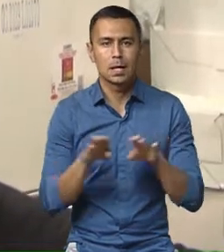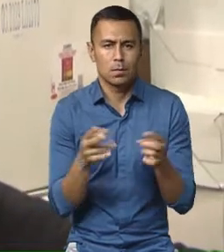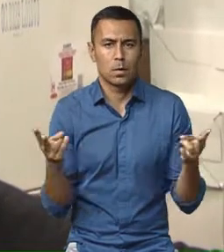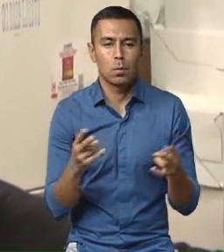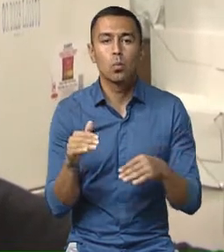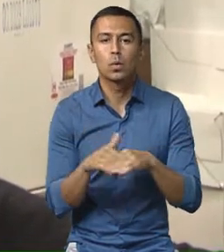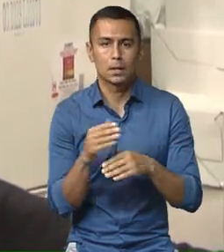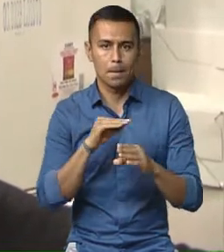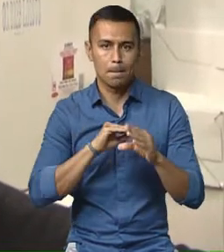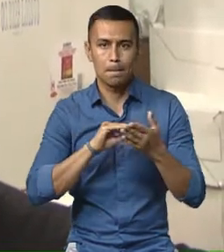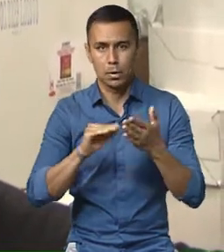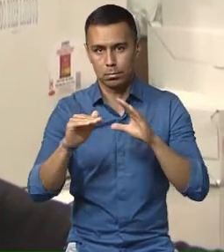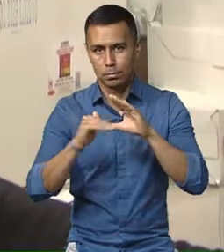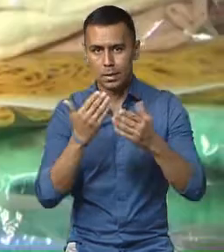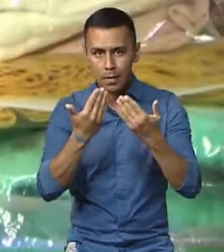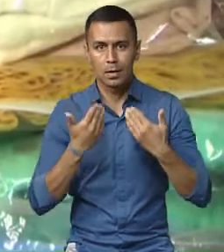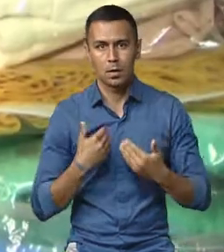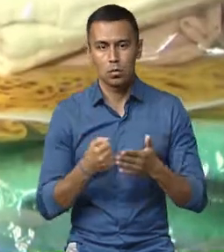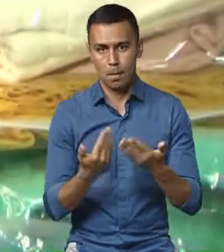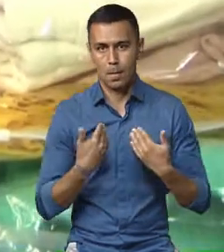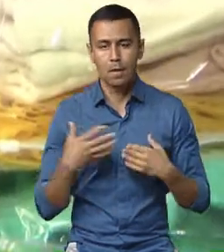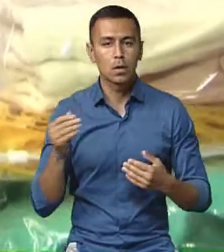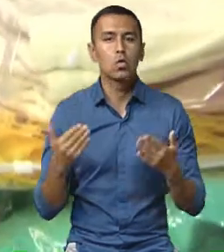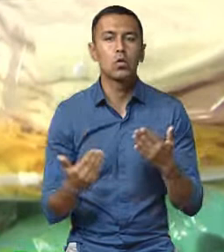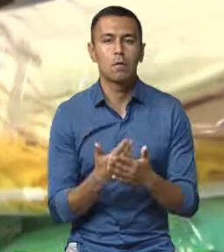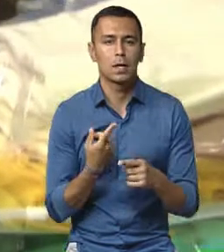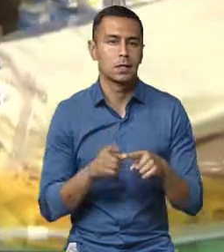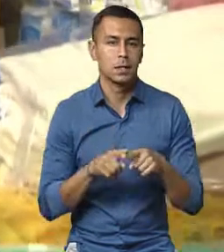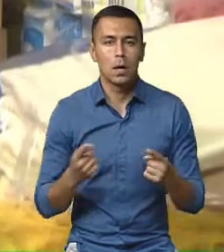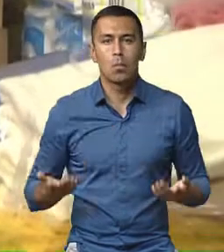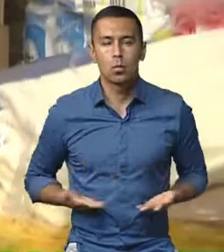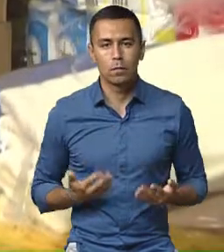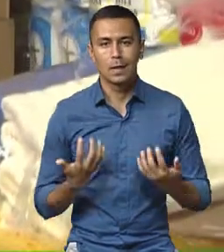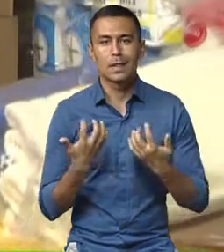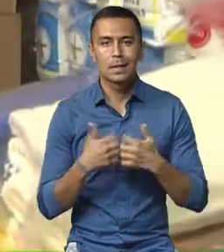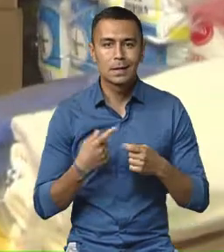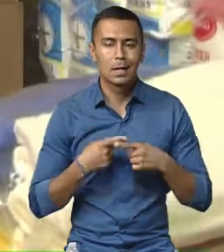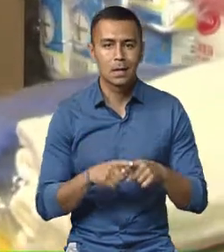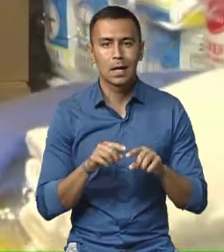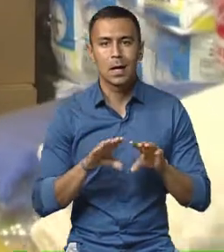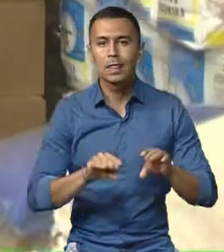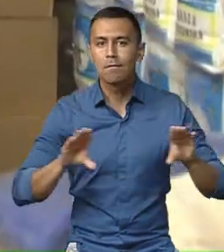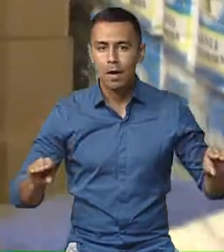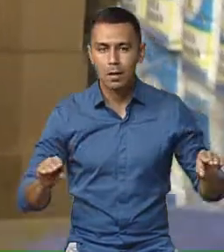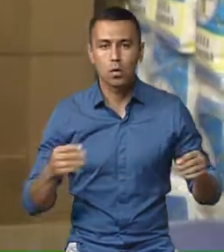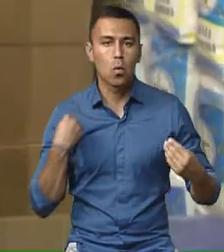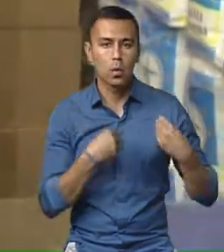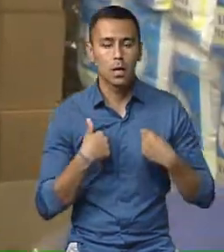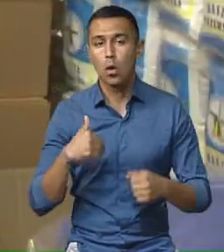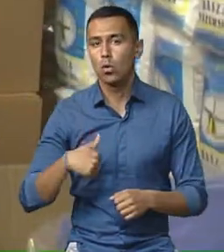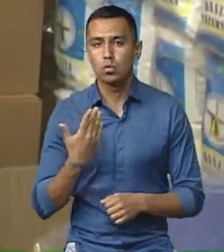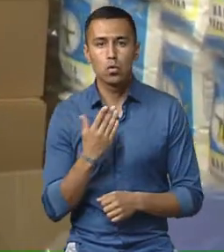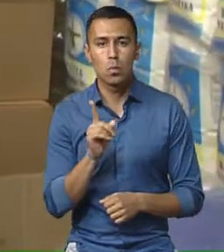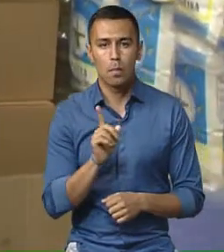ласка, пишіть мені, звертайтеся до мене. Все нове, чи це побутова техніка, чи це дивани, чи тим більше одяг. Я би хотіла, щоб